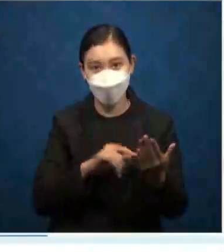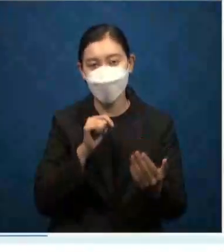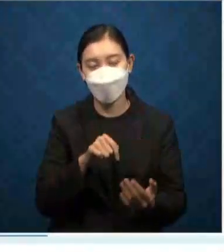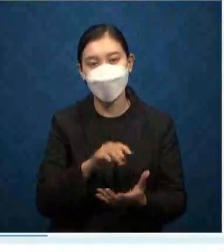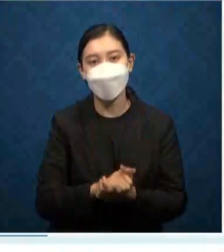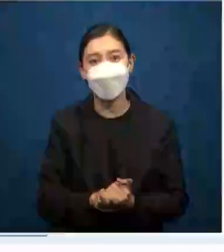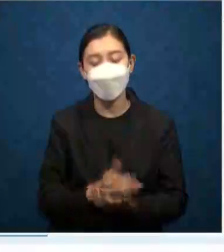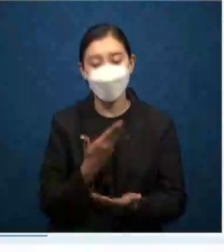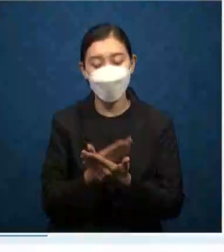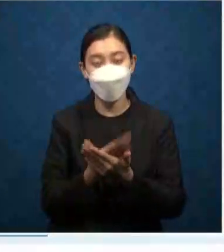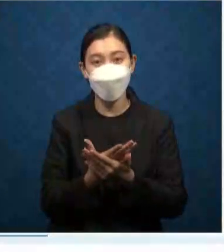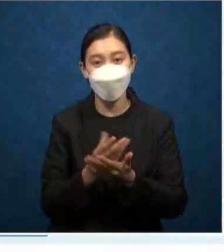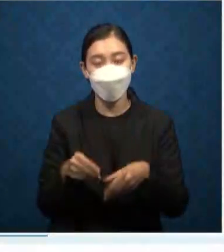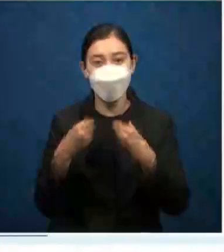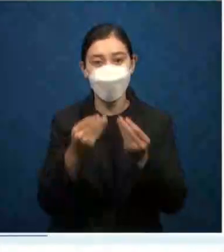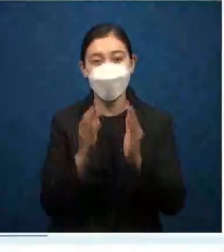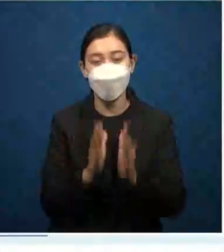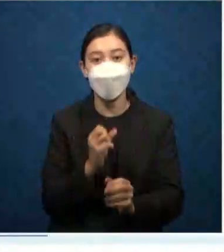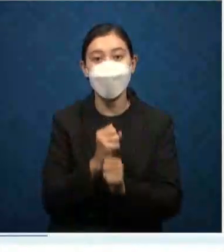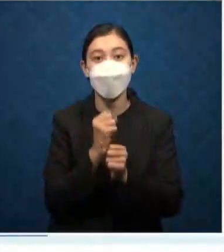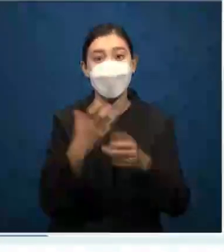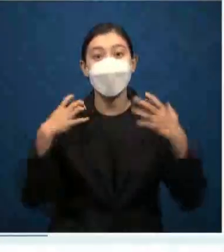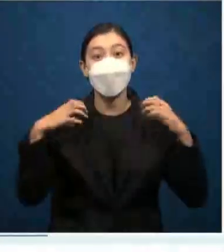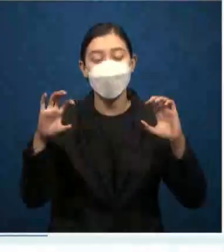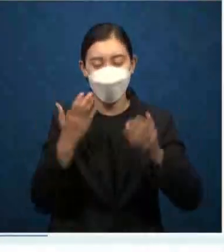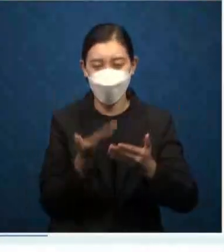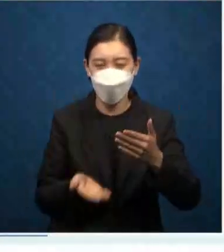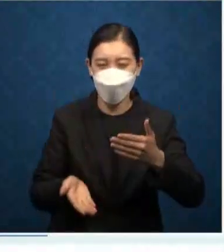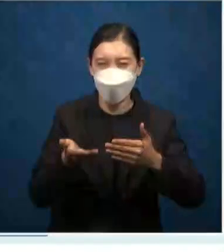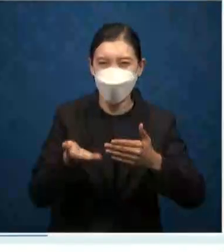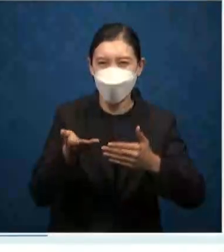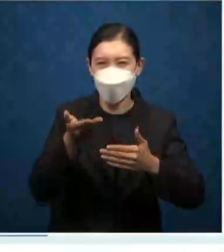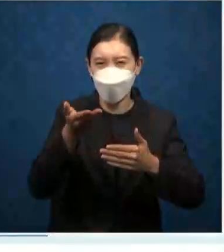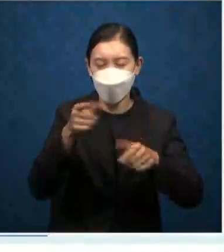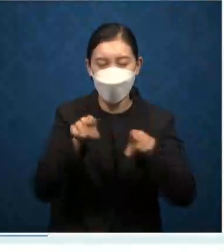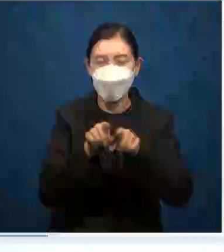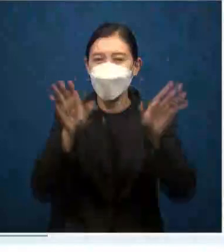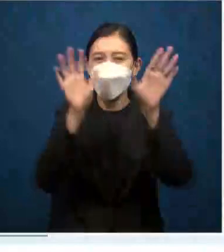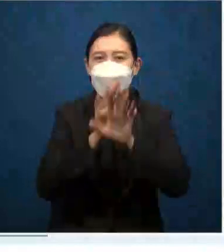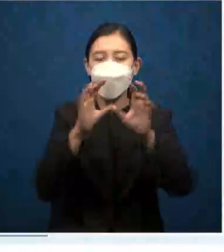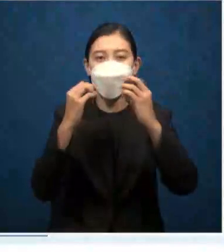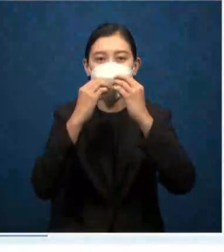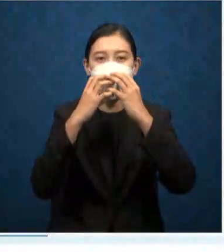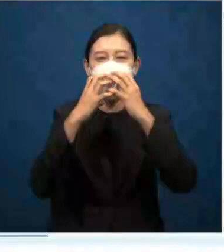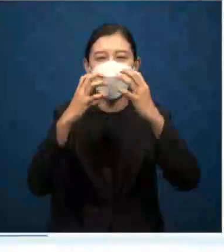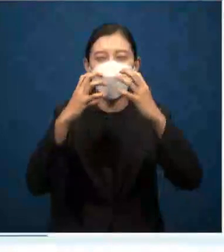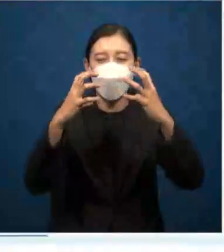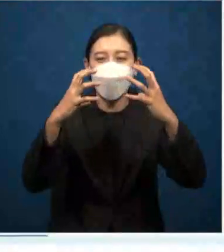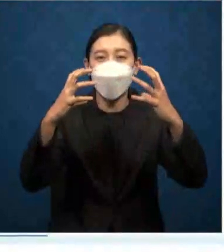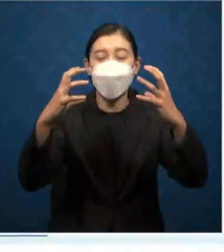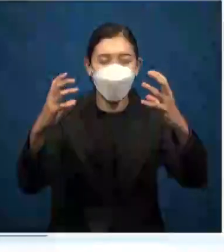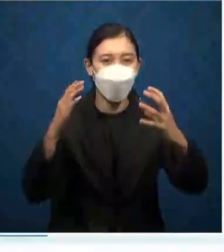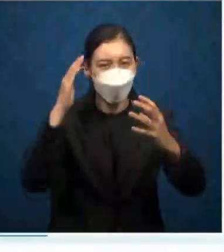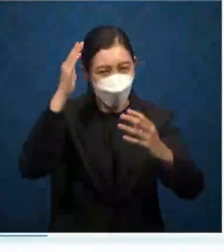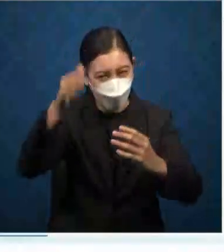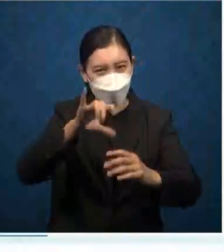คลากรของบริษัทเนี่ยโป่งขึ้นไปเรื่อยๆเหมือนลูกโป่งที่อัดลมเข้าไปเรื่อยๆวันหนึ่งต้องแตกแน่นอนเพื่อนส